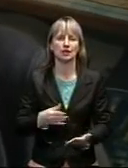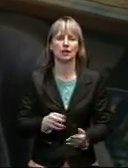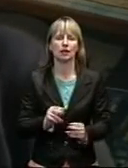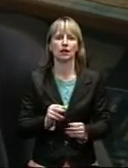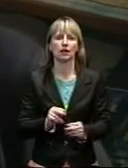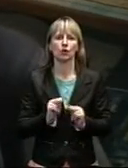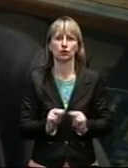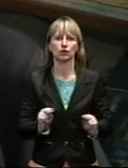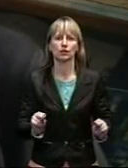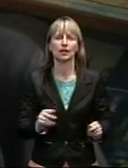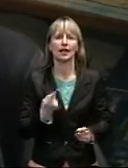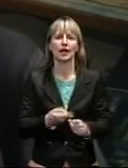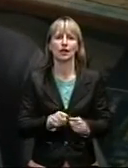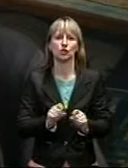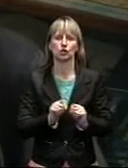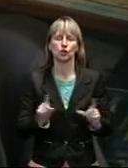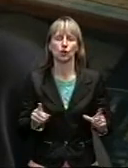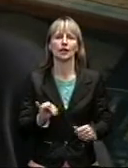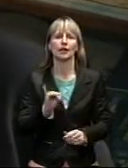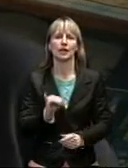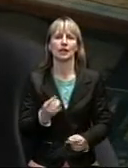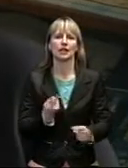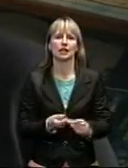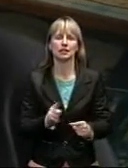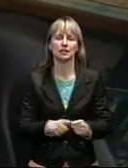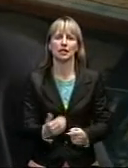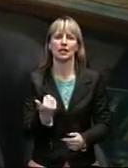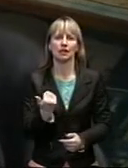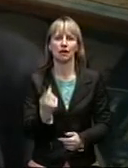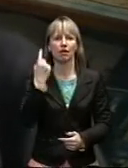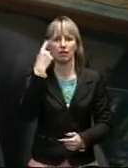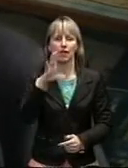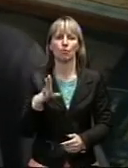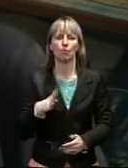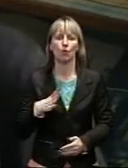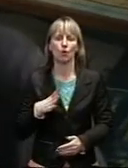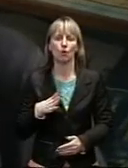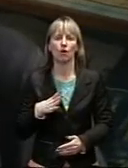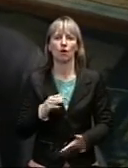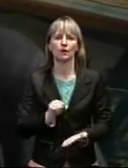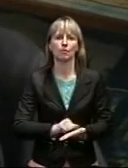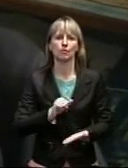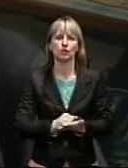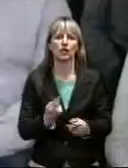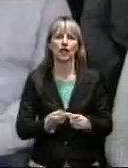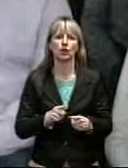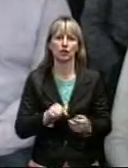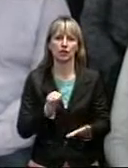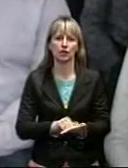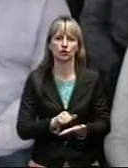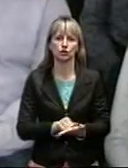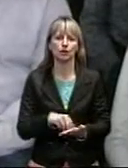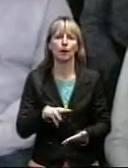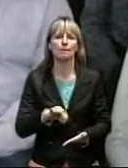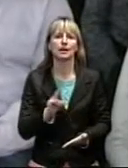викладачі цієї школи, і саме це їх ідеєю було видати цю книжку.